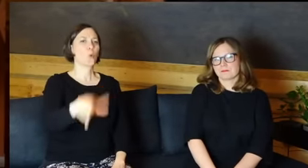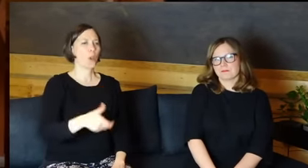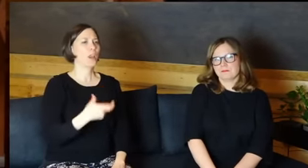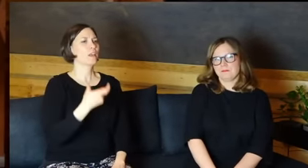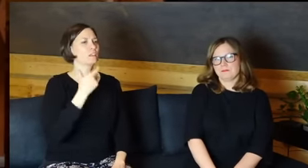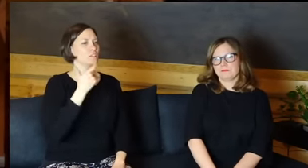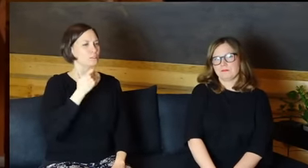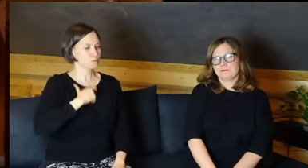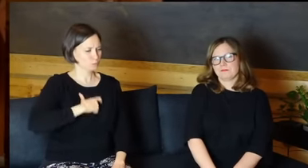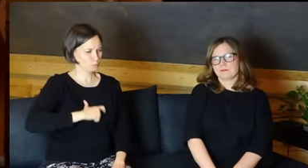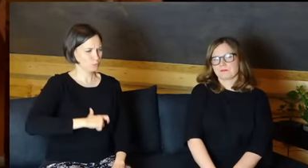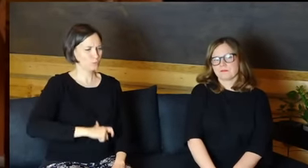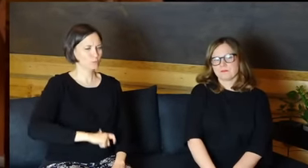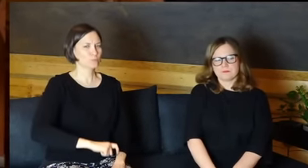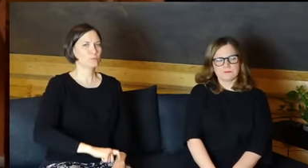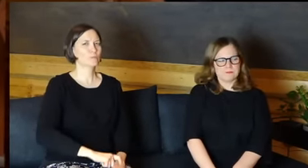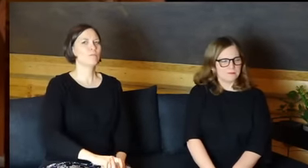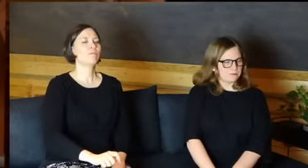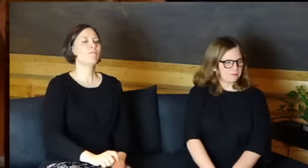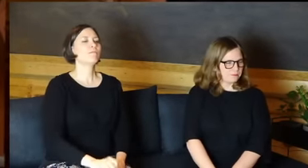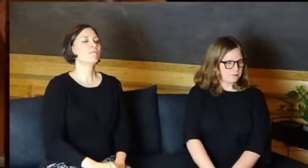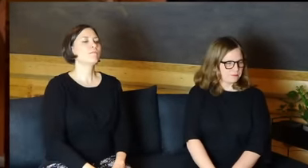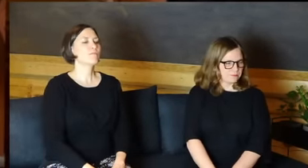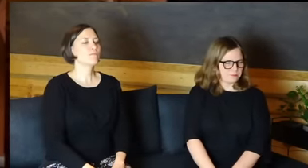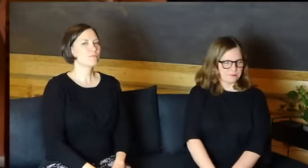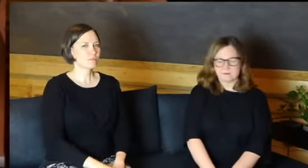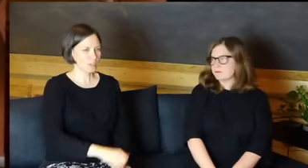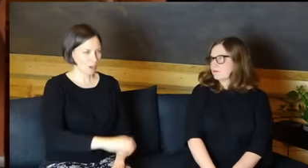kaikilta tunnettu.